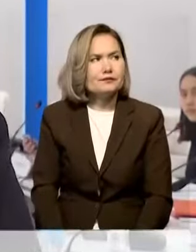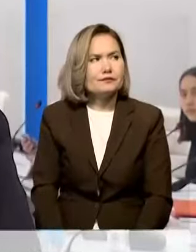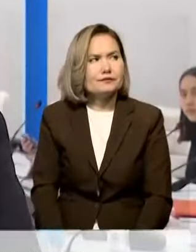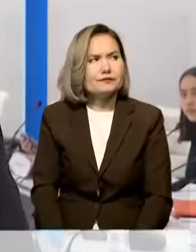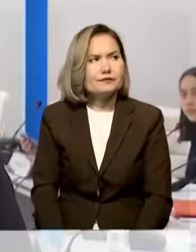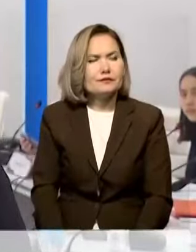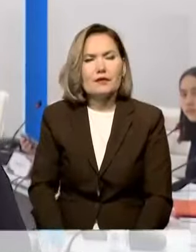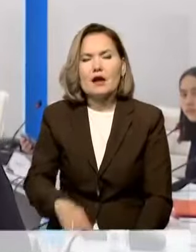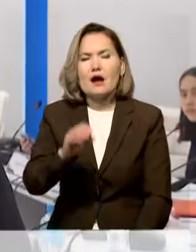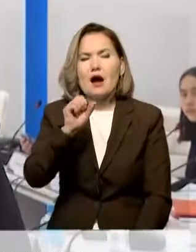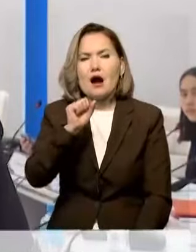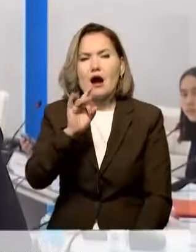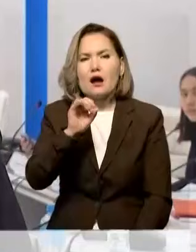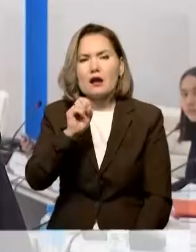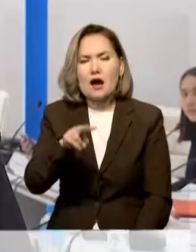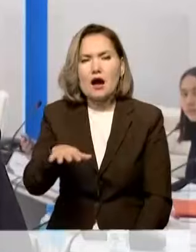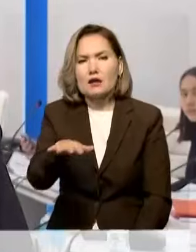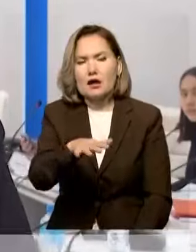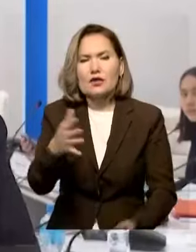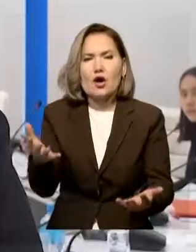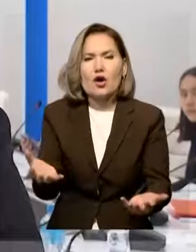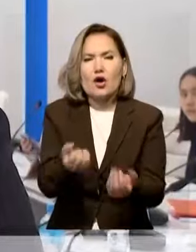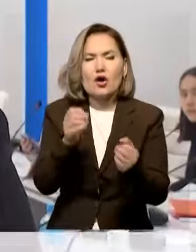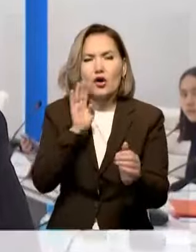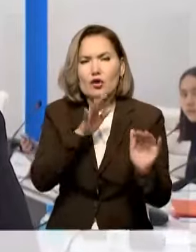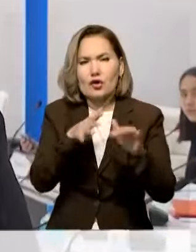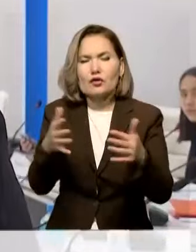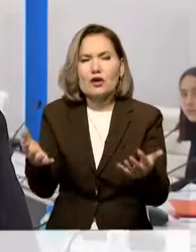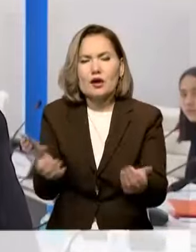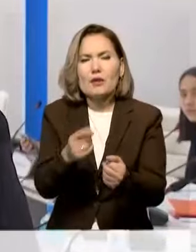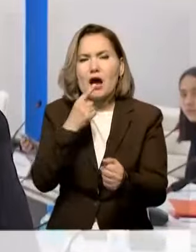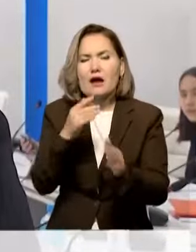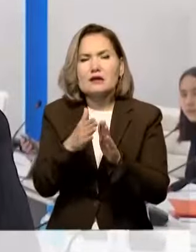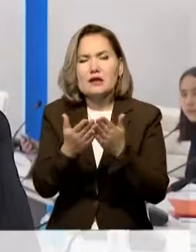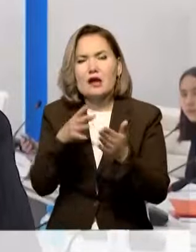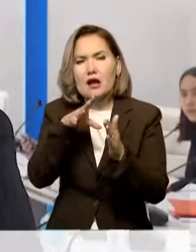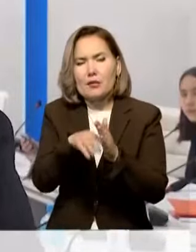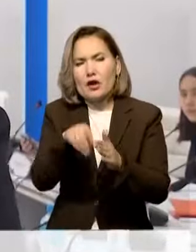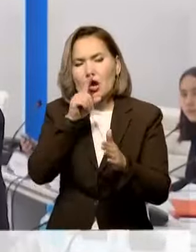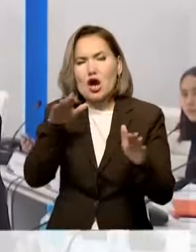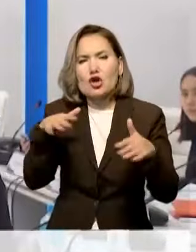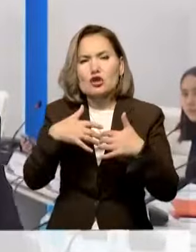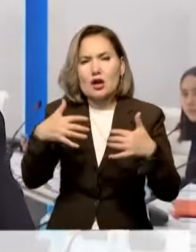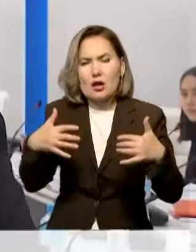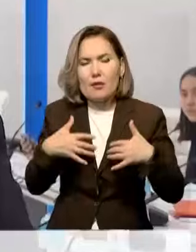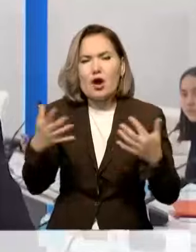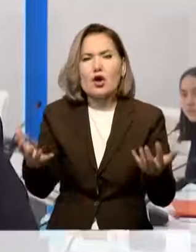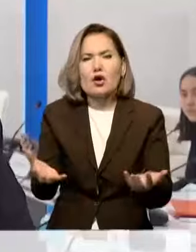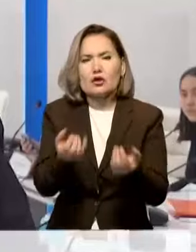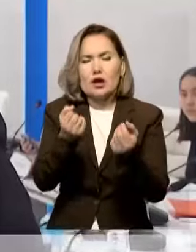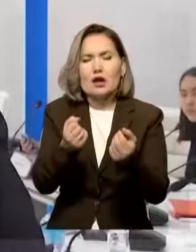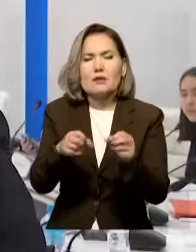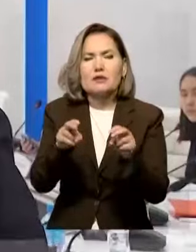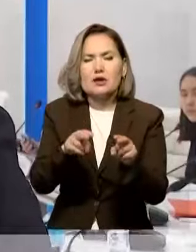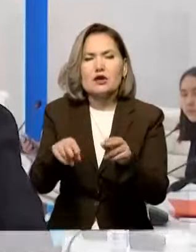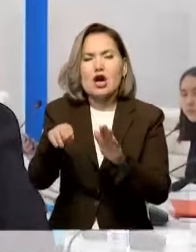Аралды құтқарып қалу дегендей, қосымша мына қызыл кітапқа кірген жануарлар бар, соларды құтқарып қалу дегенде осындай жобаларды